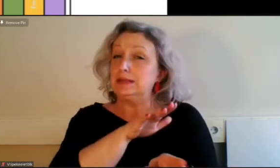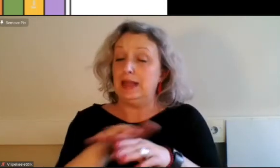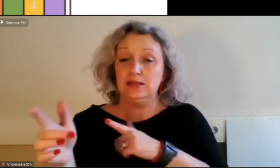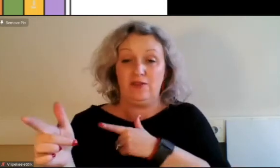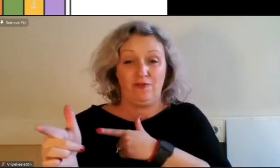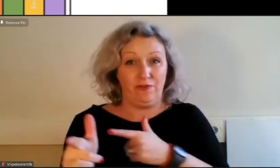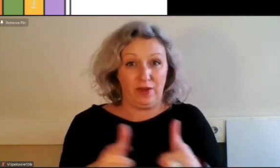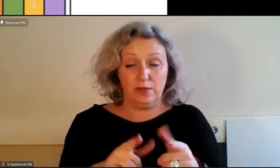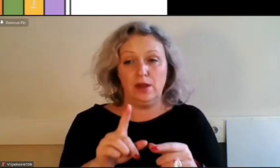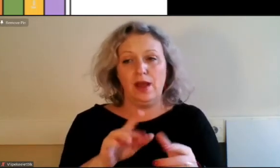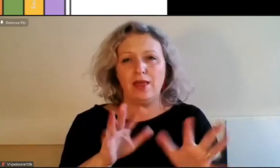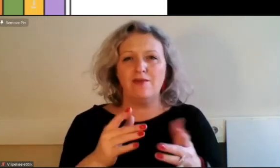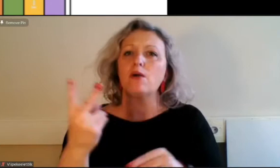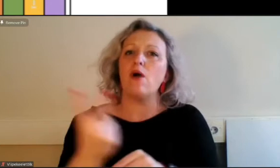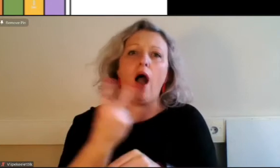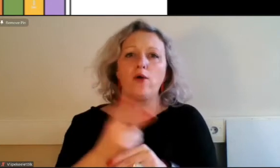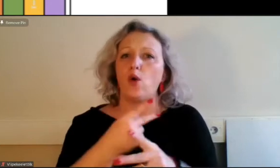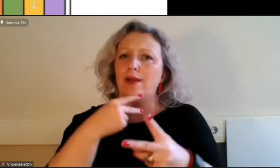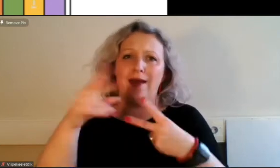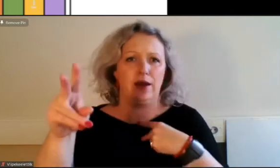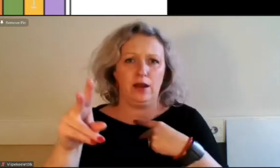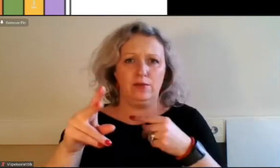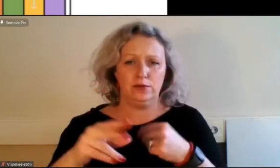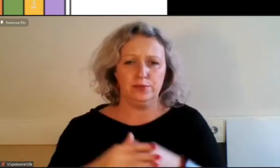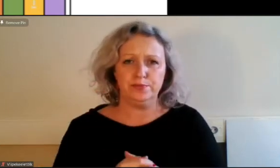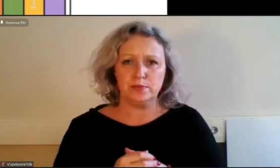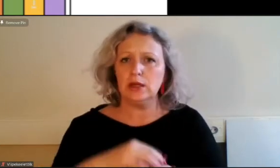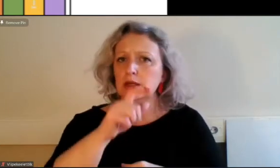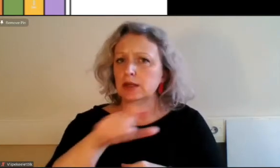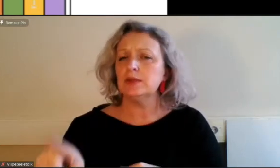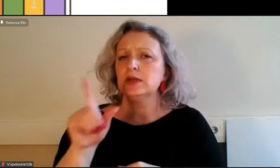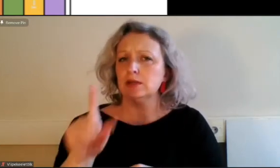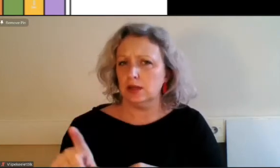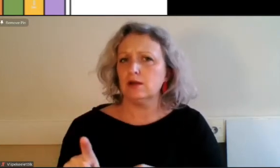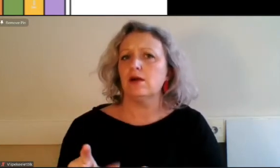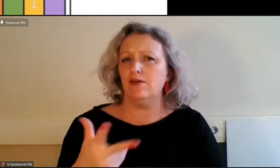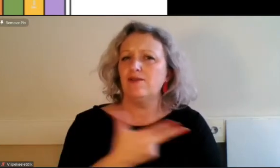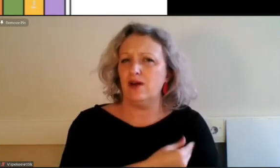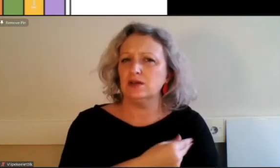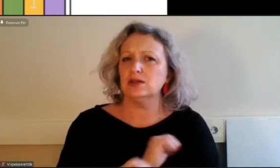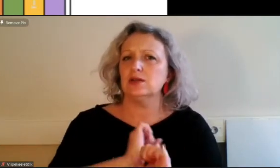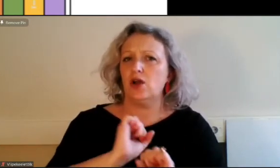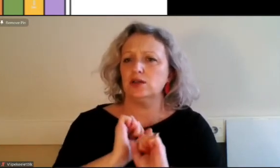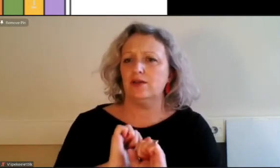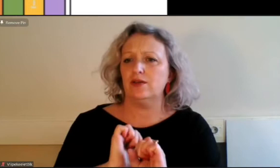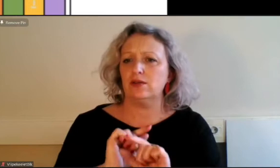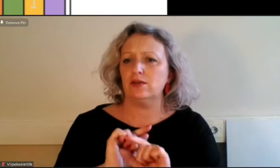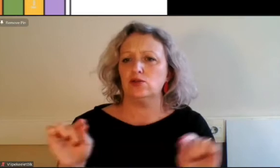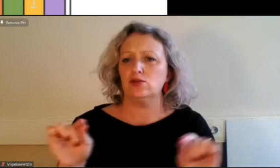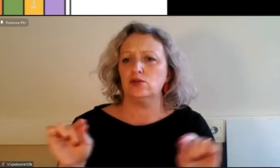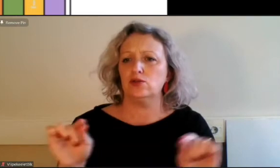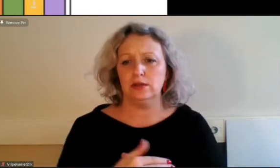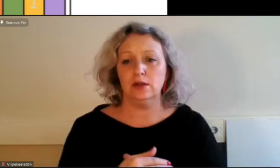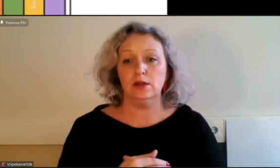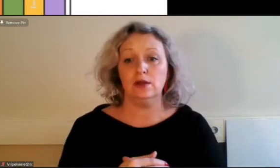Aga samas kaitse haiglaravi vajavate juhtude eest ja raske koroona eest ikkagi tegelikult püsib